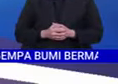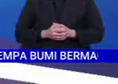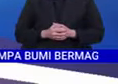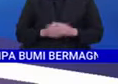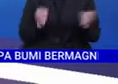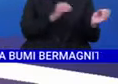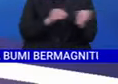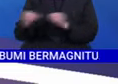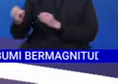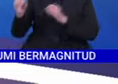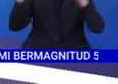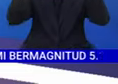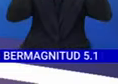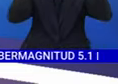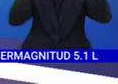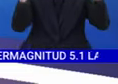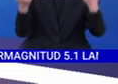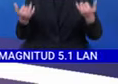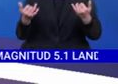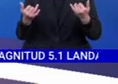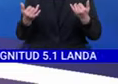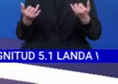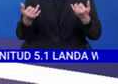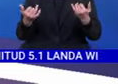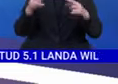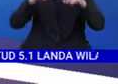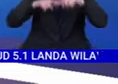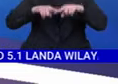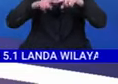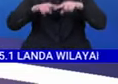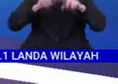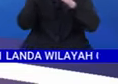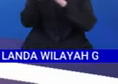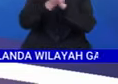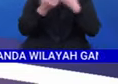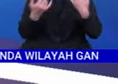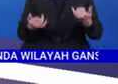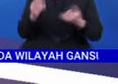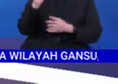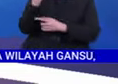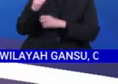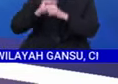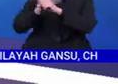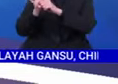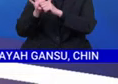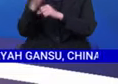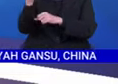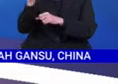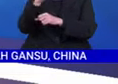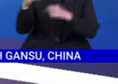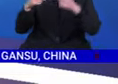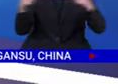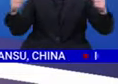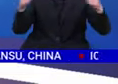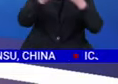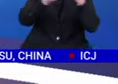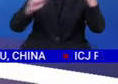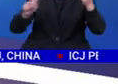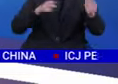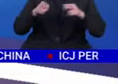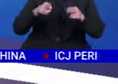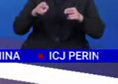Hai penghancuran pesta benar di Bandar simanggang tahun ini terletak dulu kepada situasi smasek escovit mablas cerita keputusan jawatan kuasa